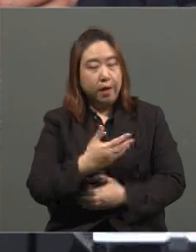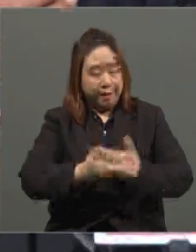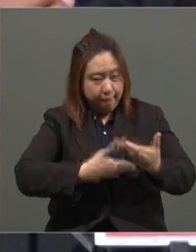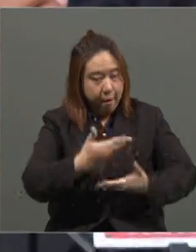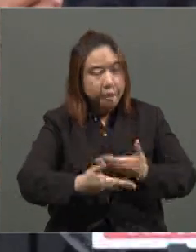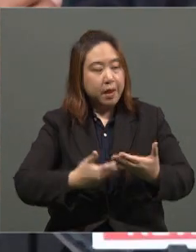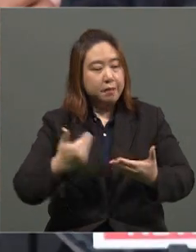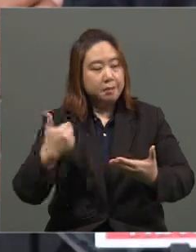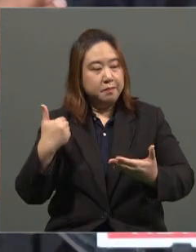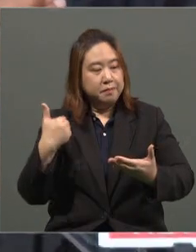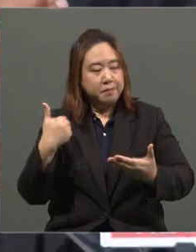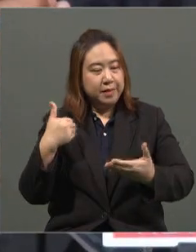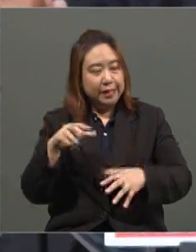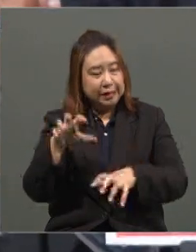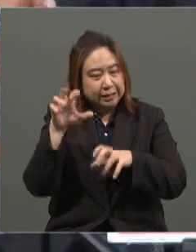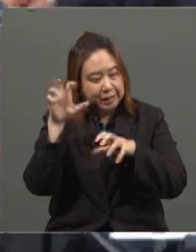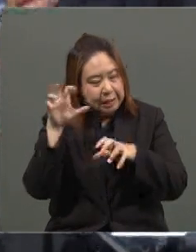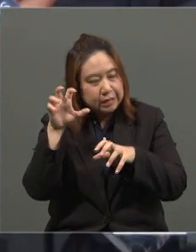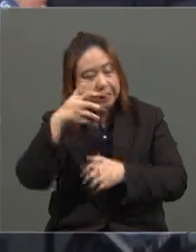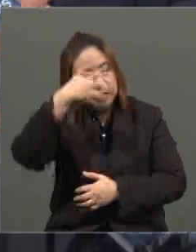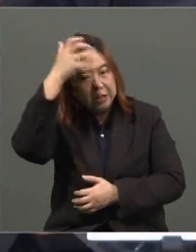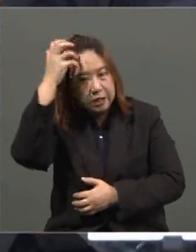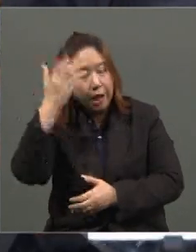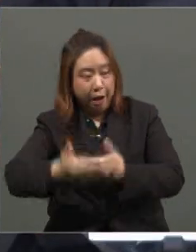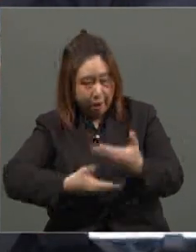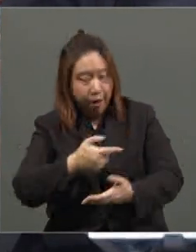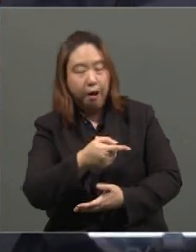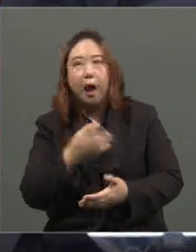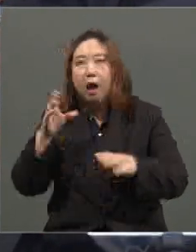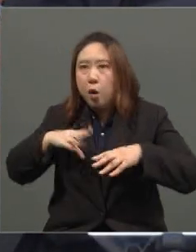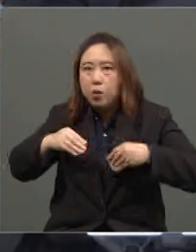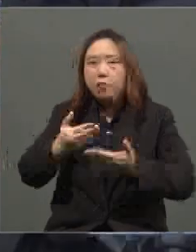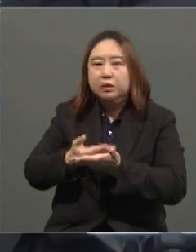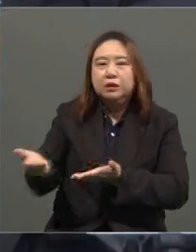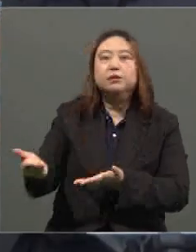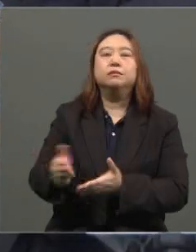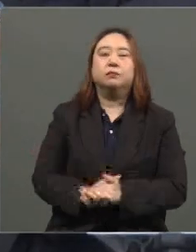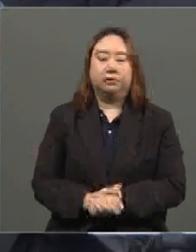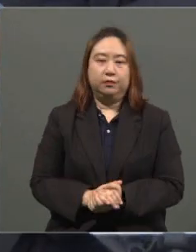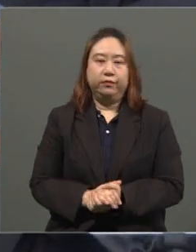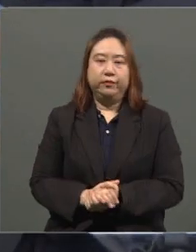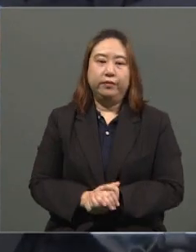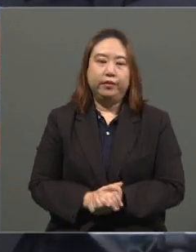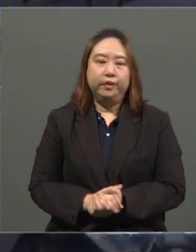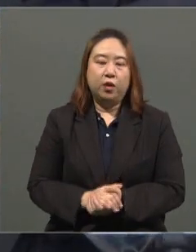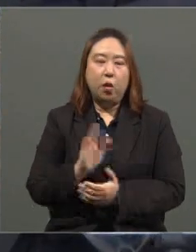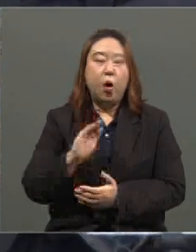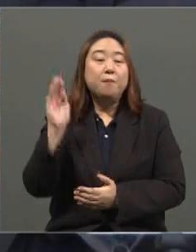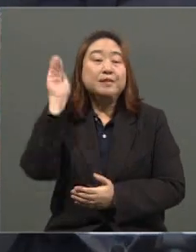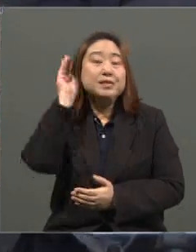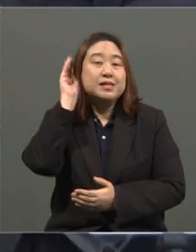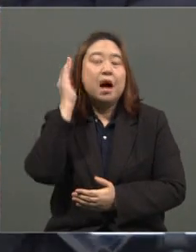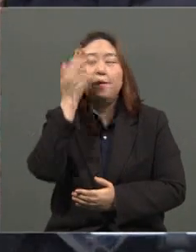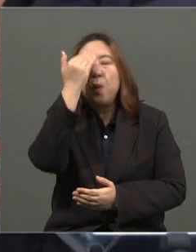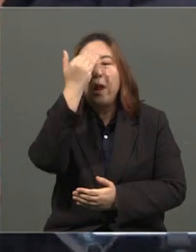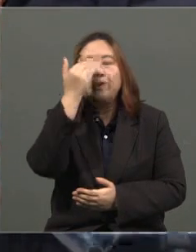รือว่าตัวสิงโตอะไรต่างๆเหล่านี้ครับความน่าเชื่อถือส่วนหนึ่งเนี่ยครับส่วนหนึ่งก็เป็นการที่ผู้ต้องหา